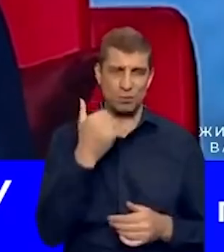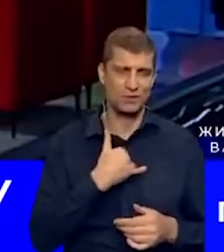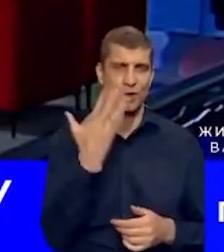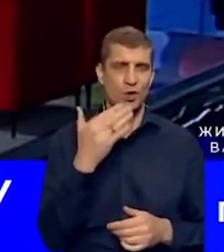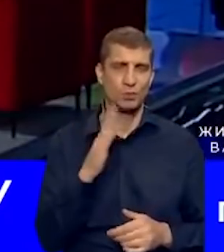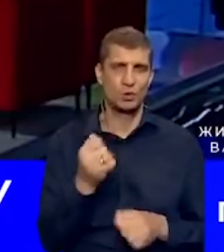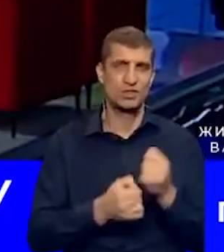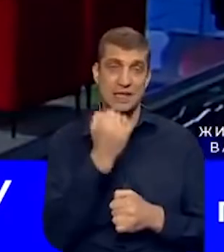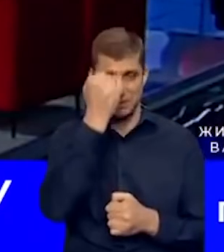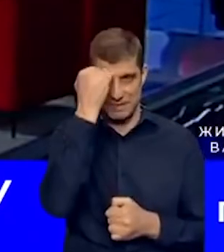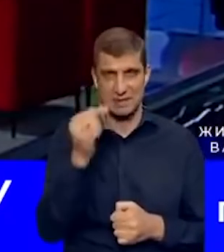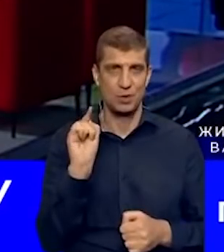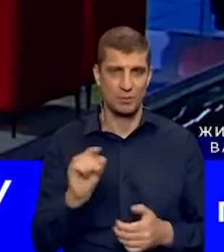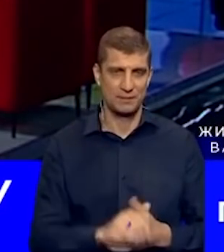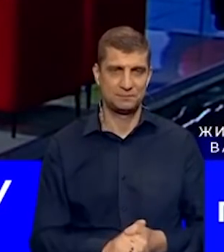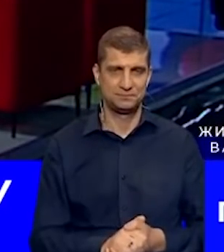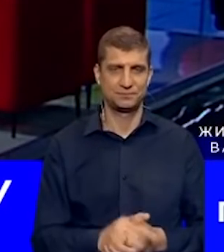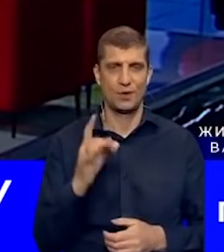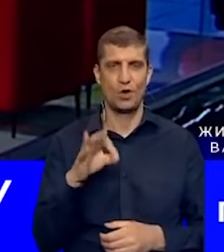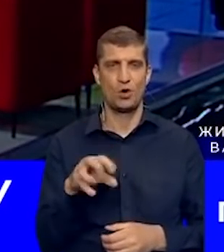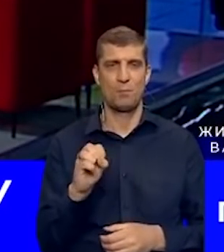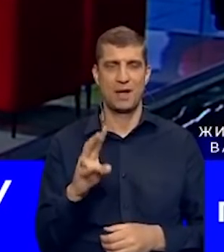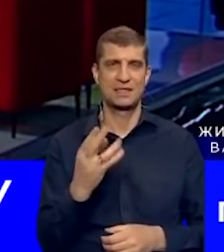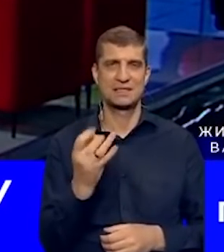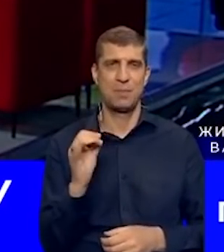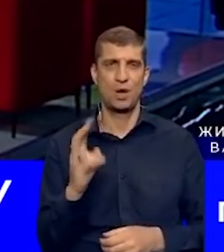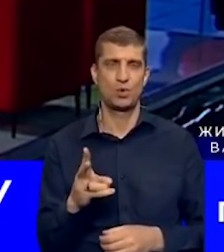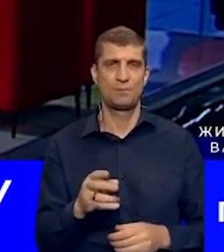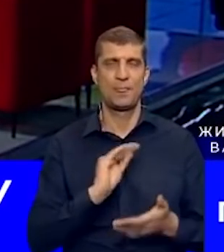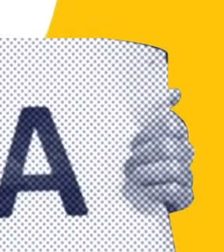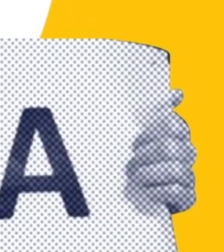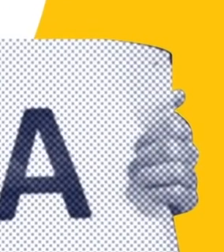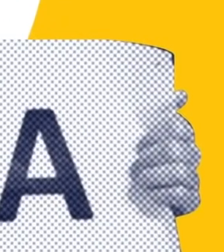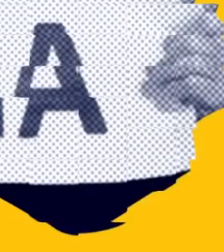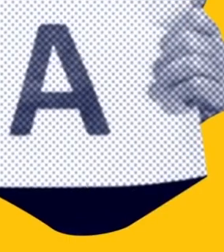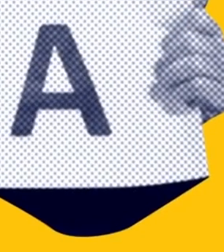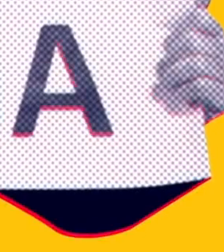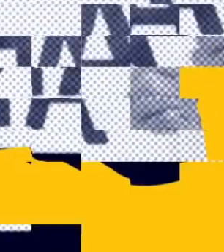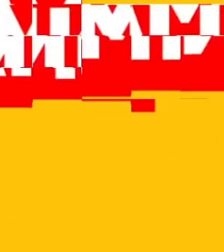будеш їхати. Спасибі тобі, Роман Цимбалюк, кореспондент УНІАН.